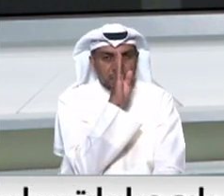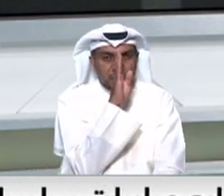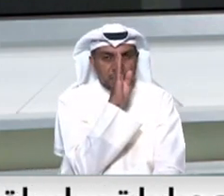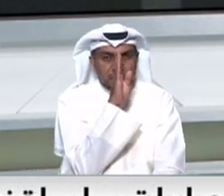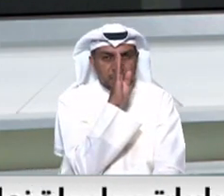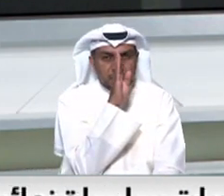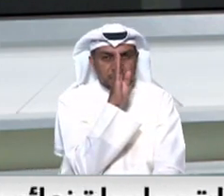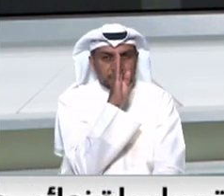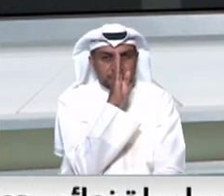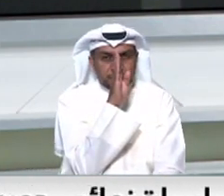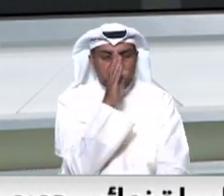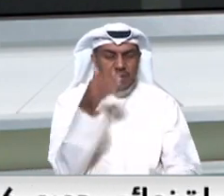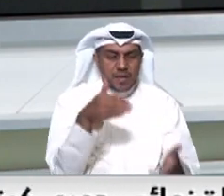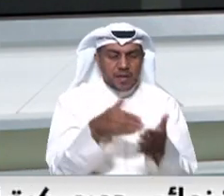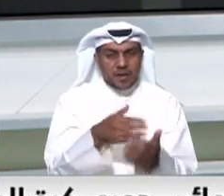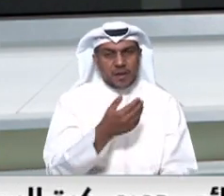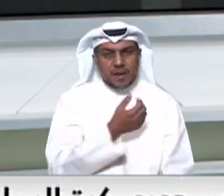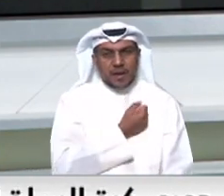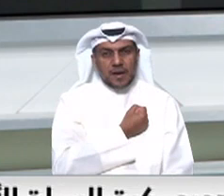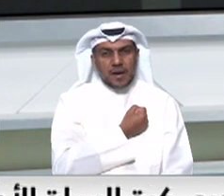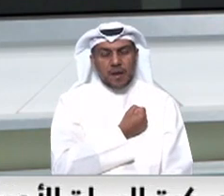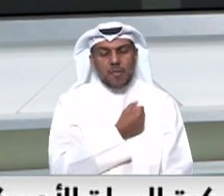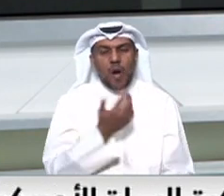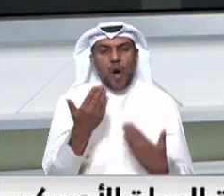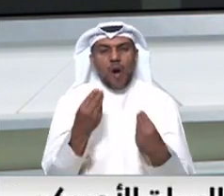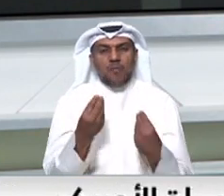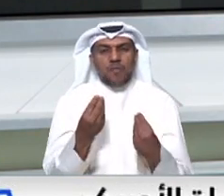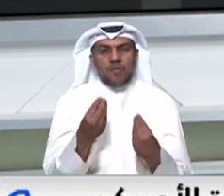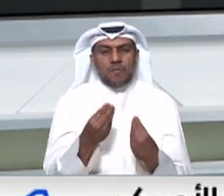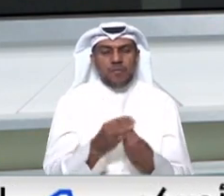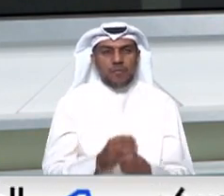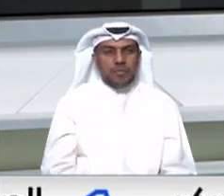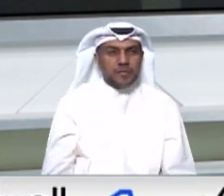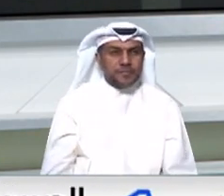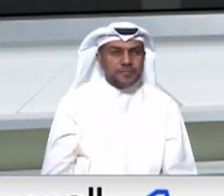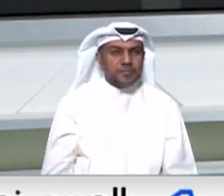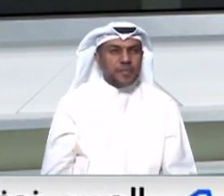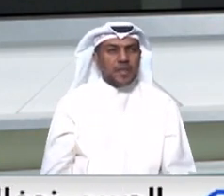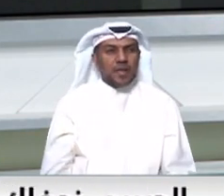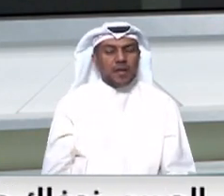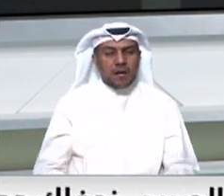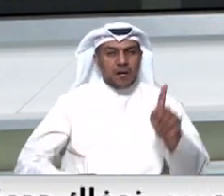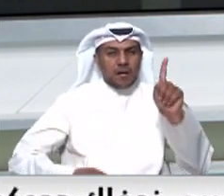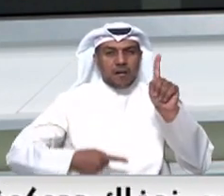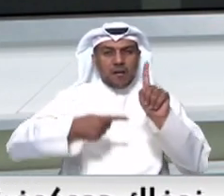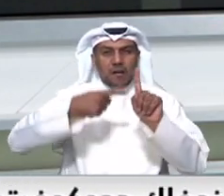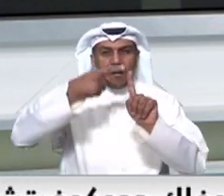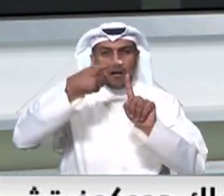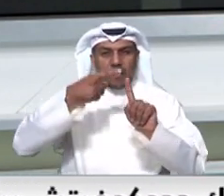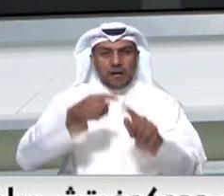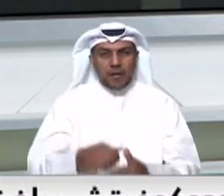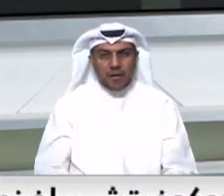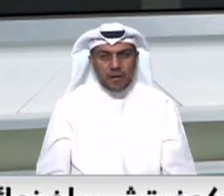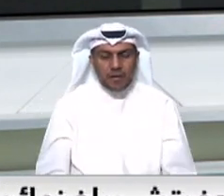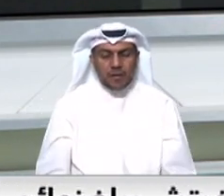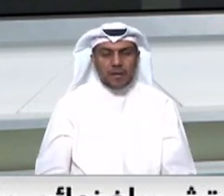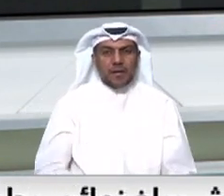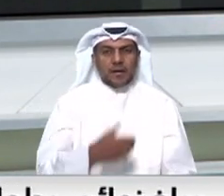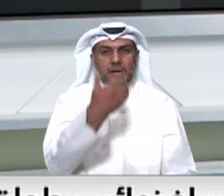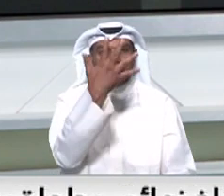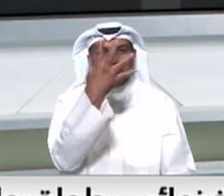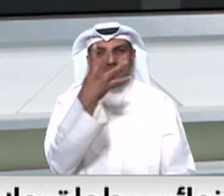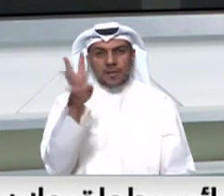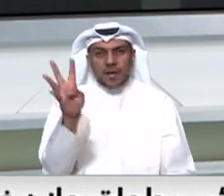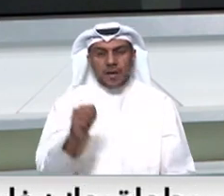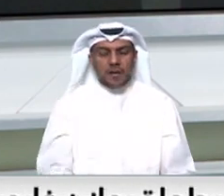إلى يوم الأربعاء خفيفة إلى معتدلة السرعة بشكل عام، ودرجات الحرارة العظمى قد تصل إلى 45، أما